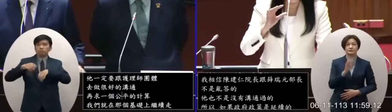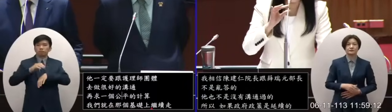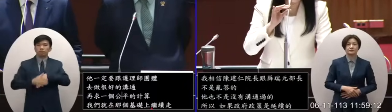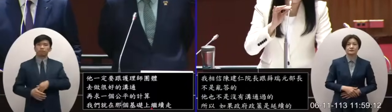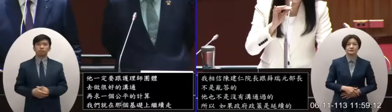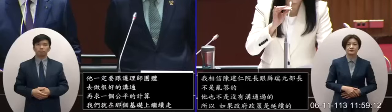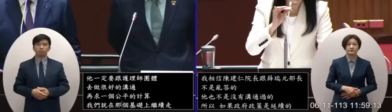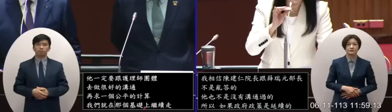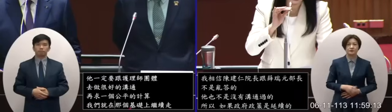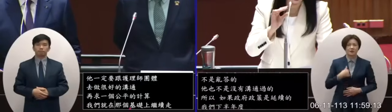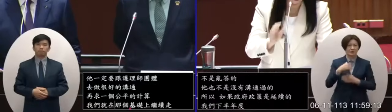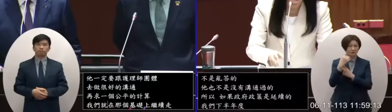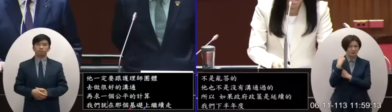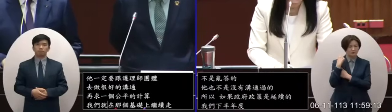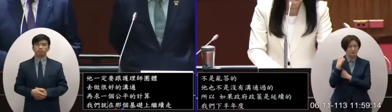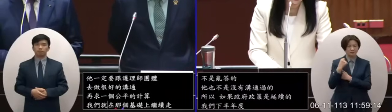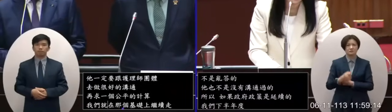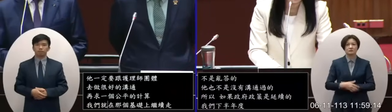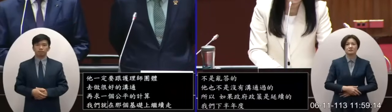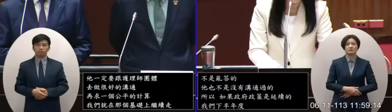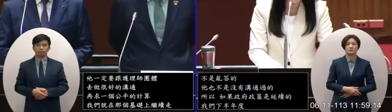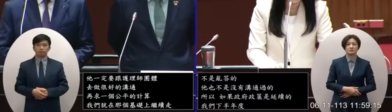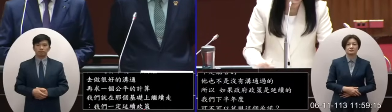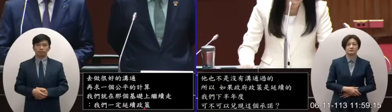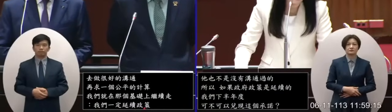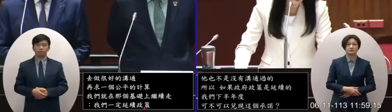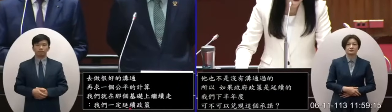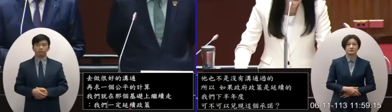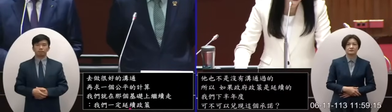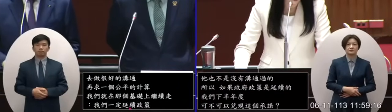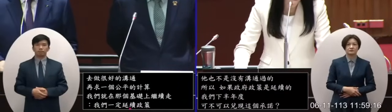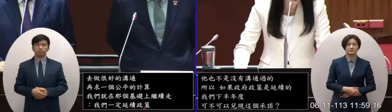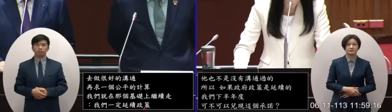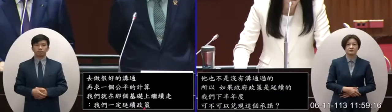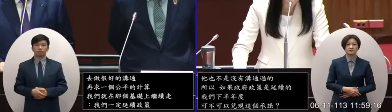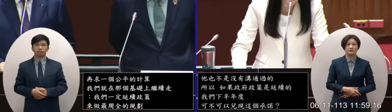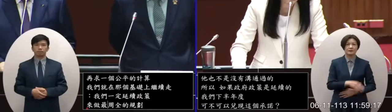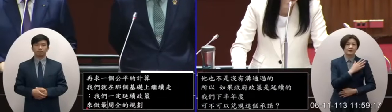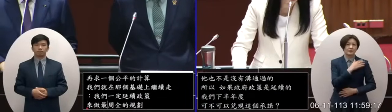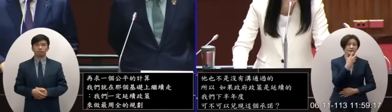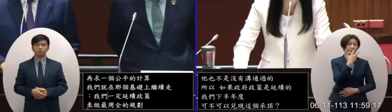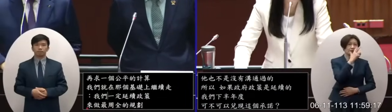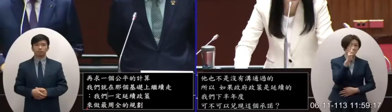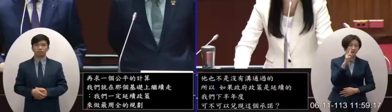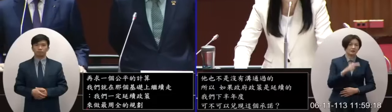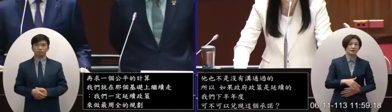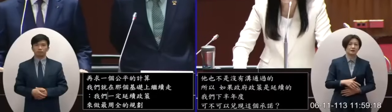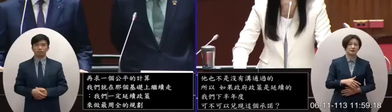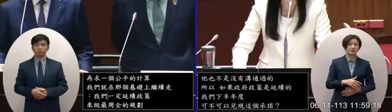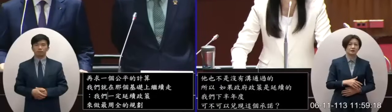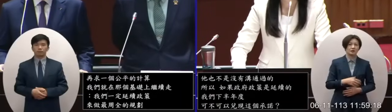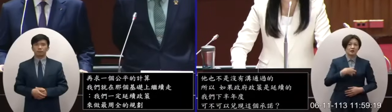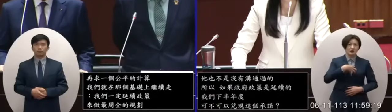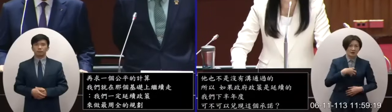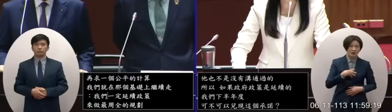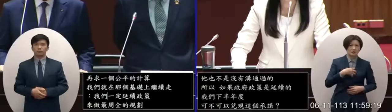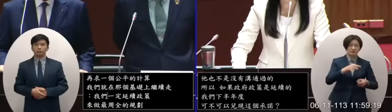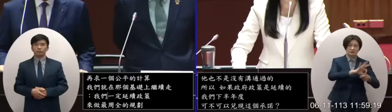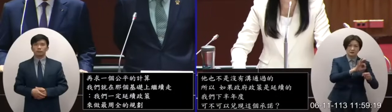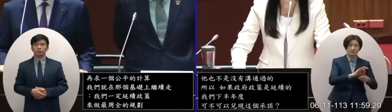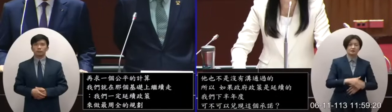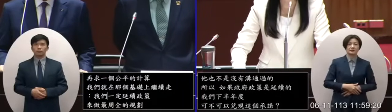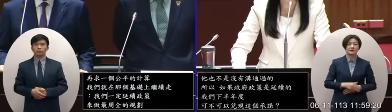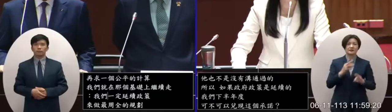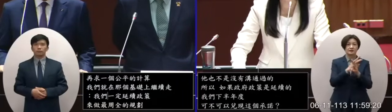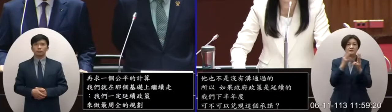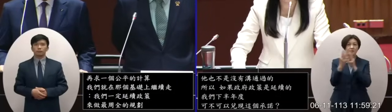我想我们要积极了，好不好？哦，那我想不管是我们白班的工作繁重加急，还有我们有一个